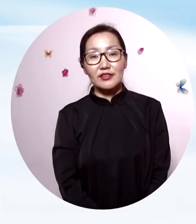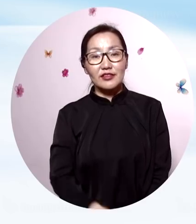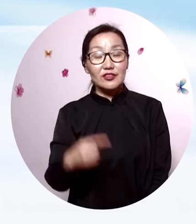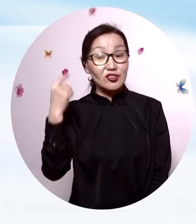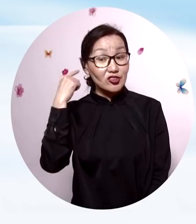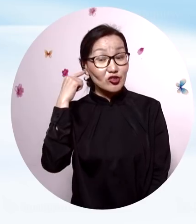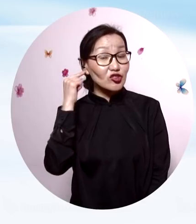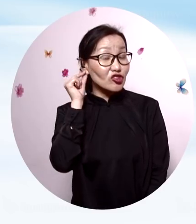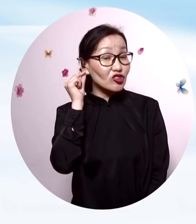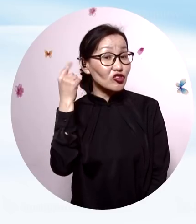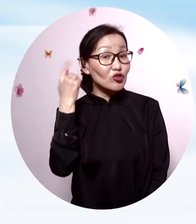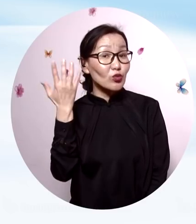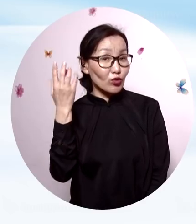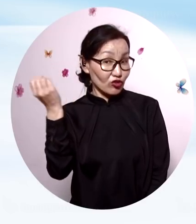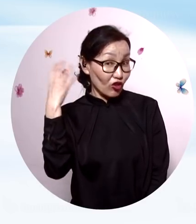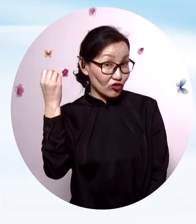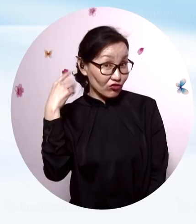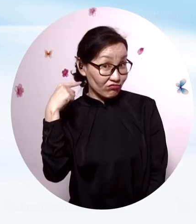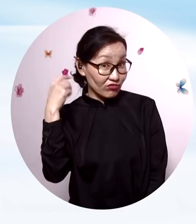Чих маань сонсох хэрэгтэй учраас